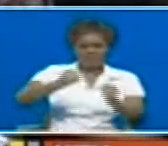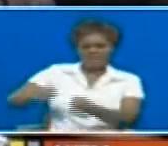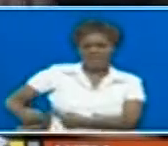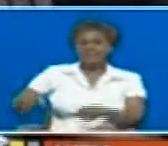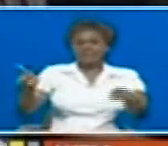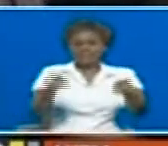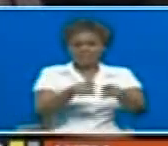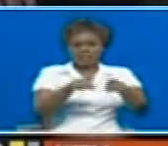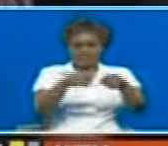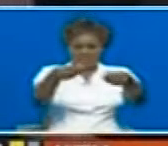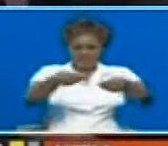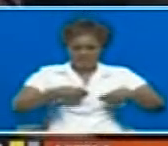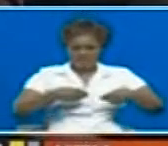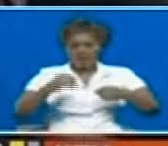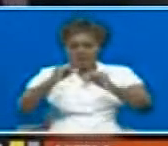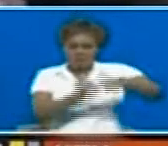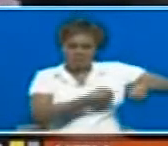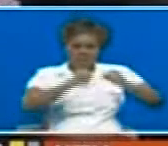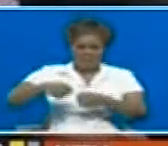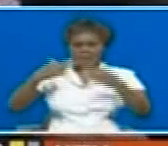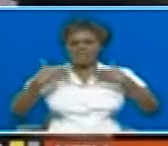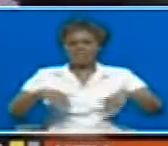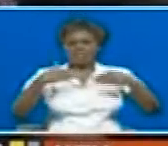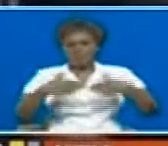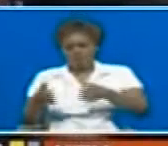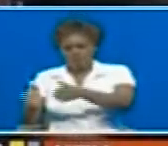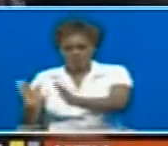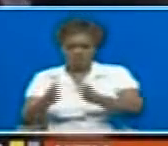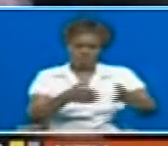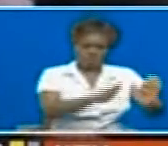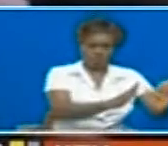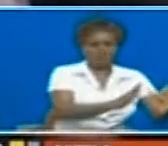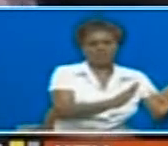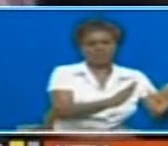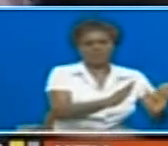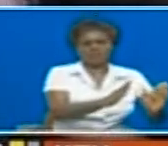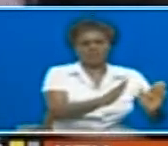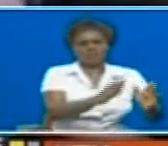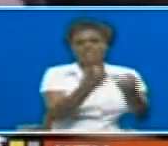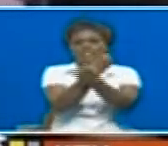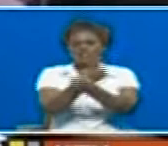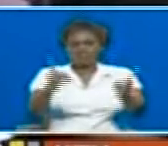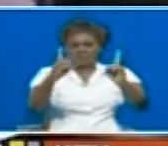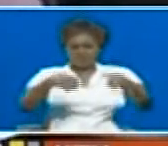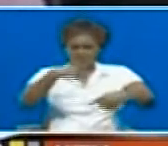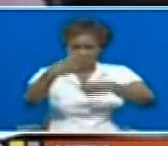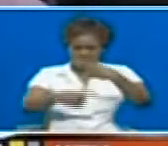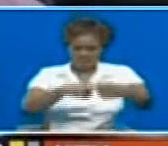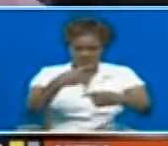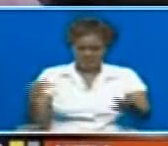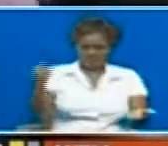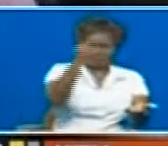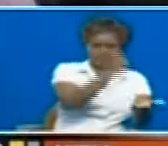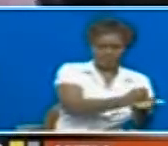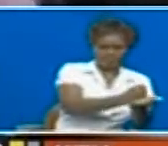and this gives the people of Homabay County an opportunity through a democratic process to